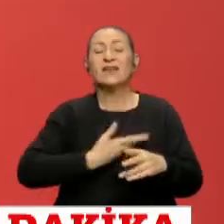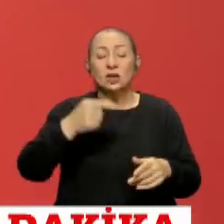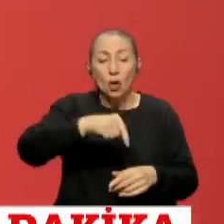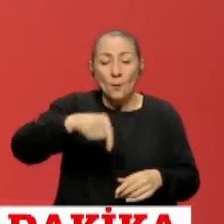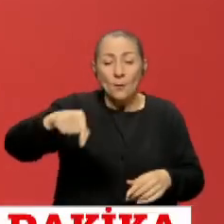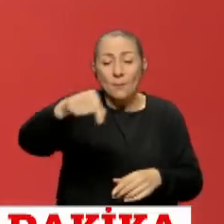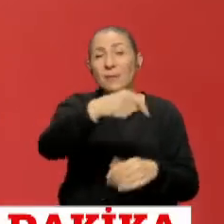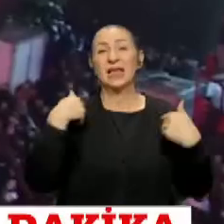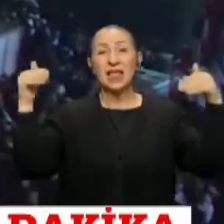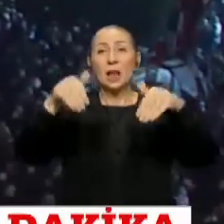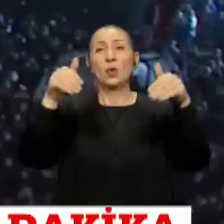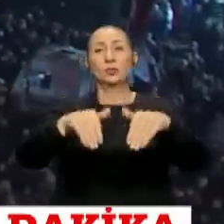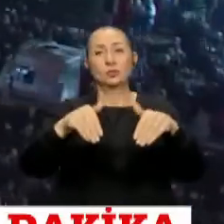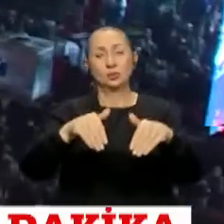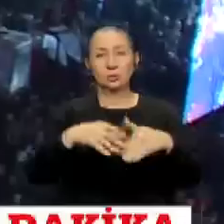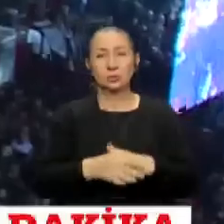tohumları ekmeye geliyoruz.